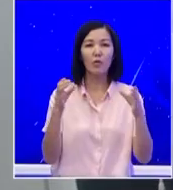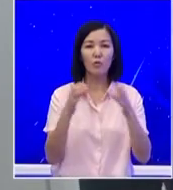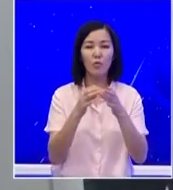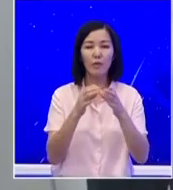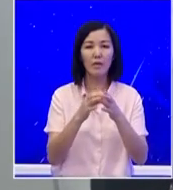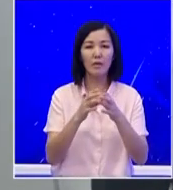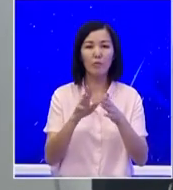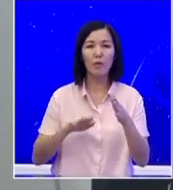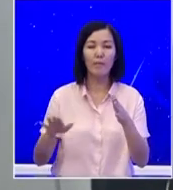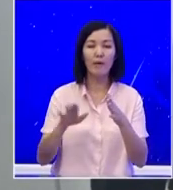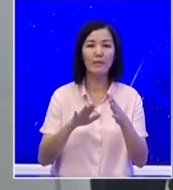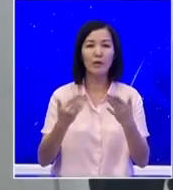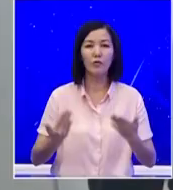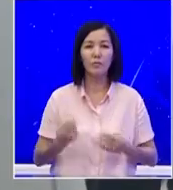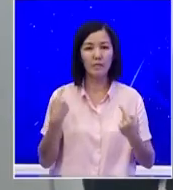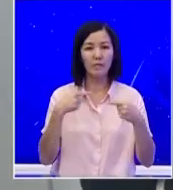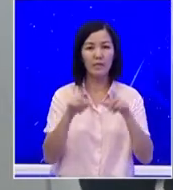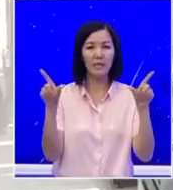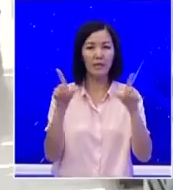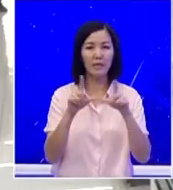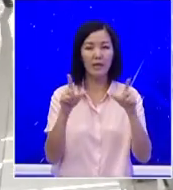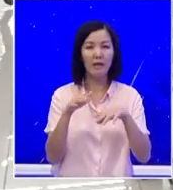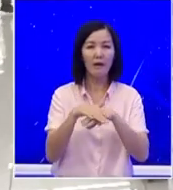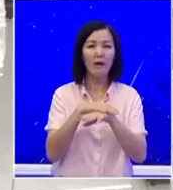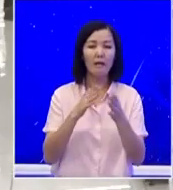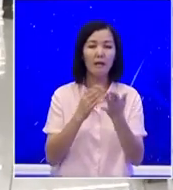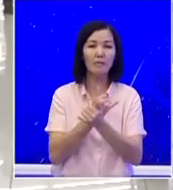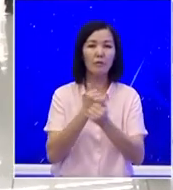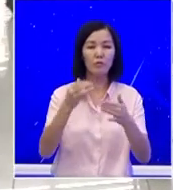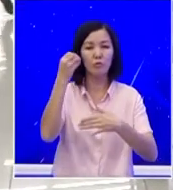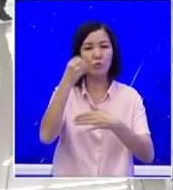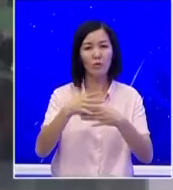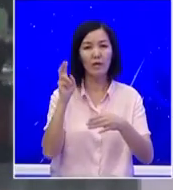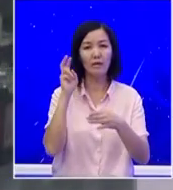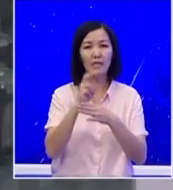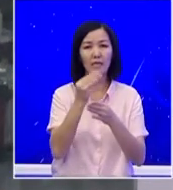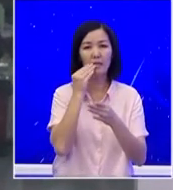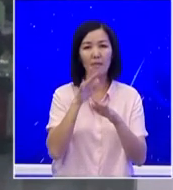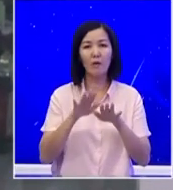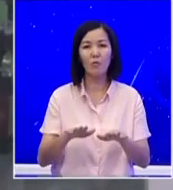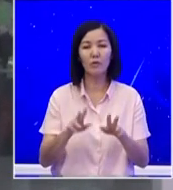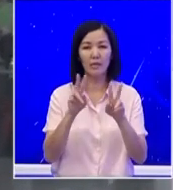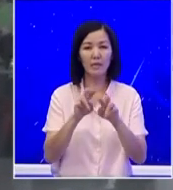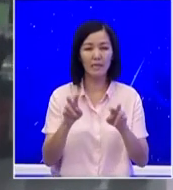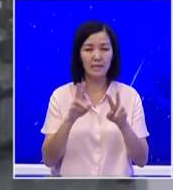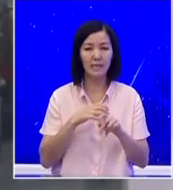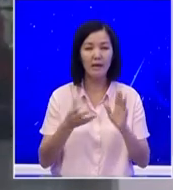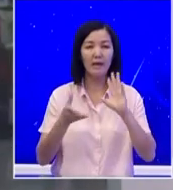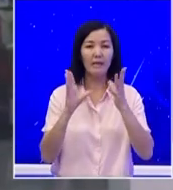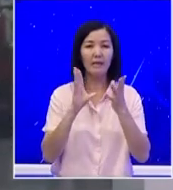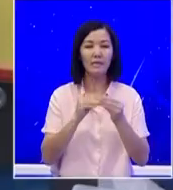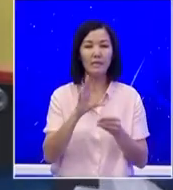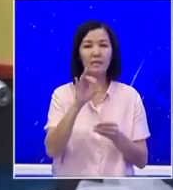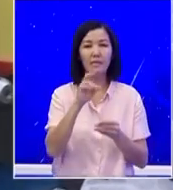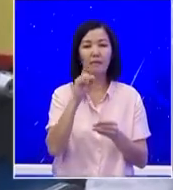бұл аймақтағы тұрмыстық техникалар сату дүкендерін, халыққа қызмет көрсету орталықтарын және тамақтану орындарын тексерді. Нәтижесінде